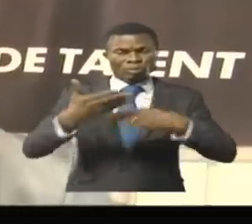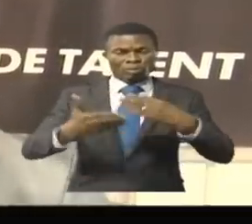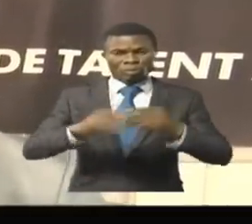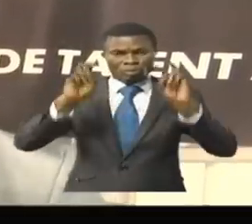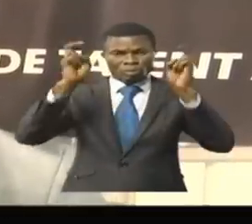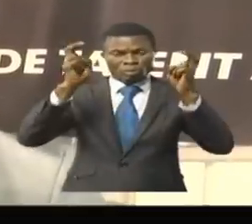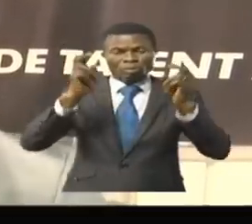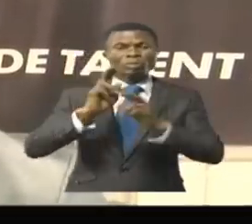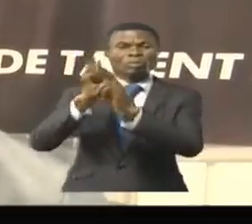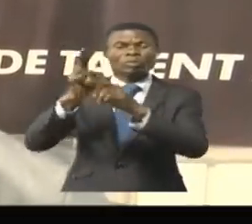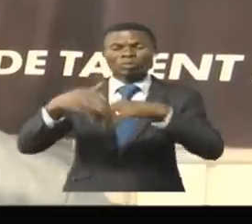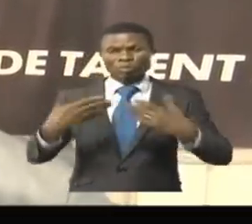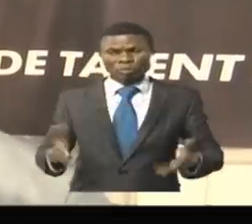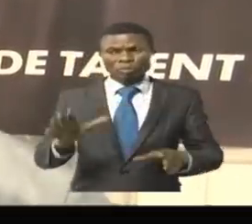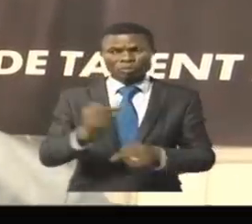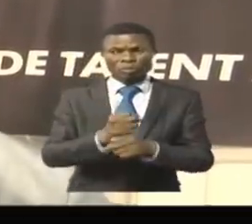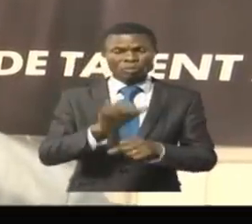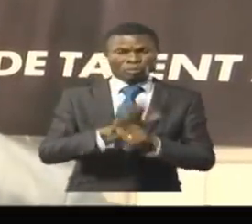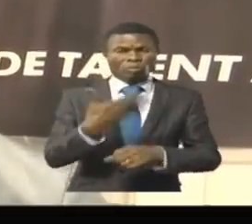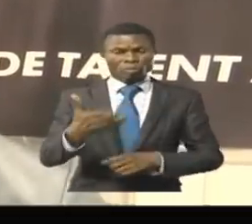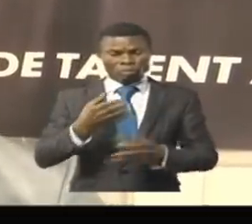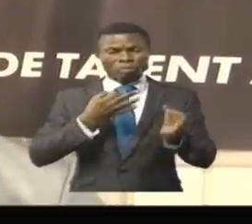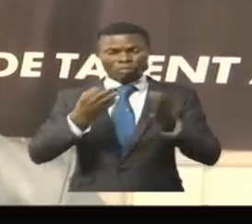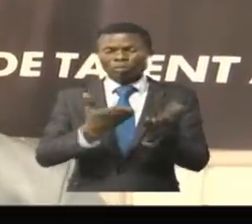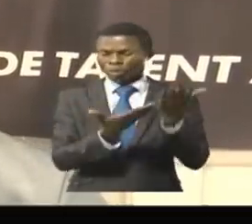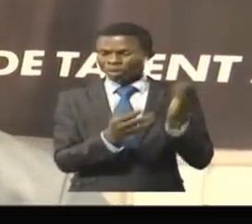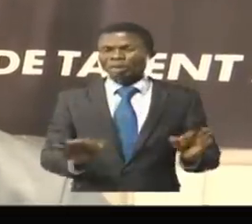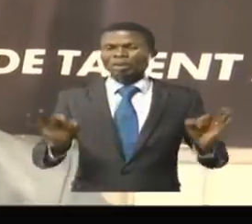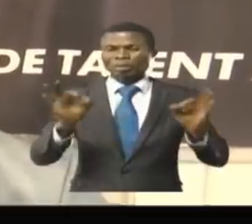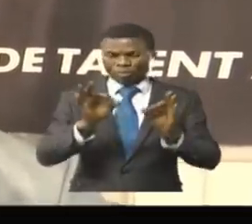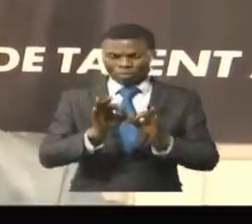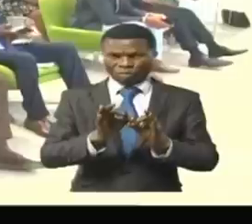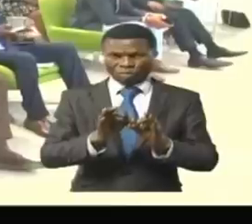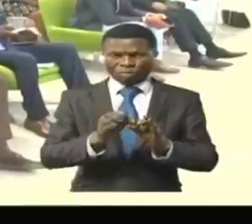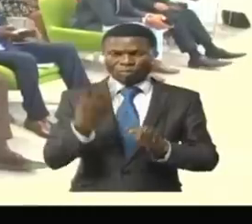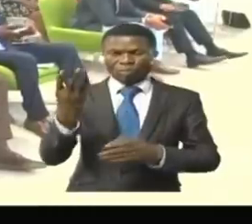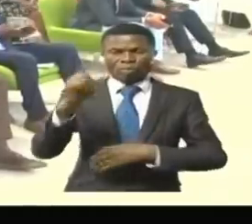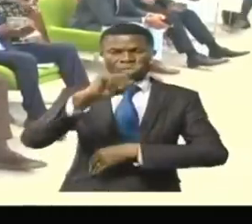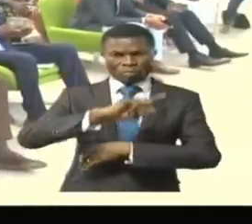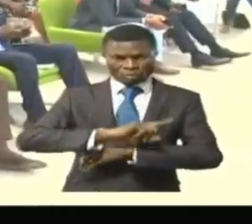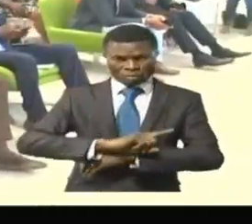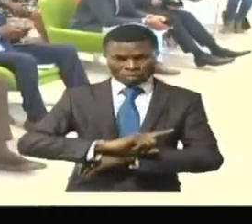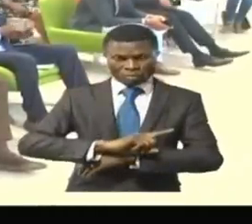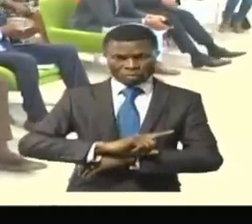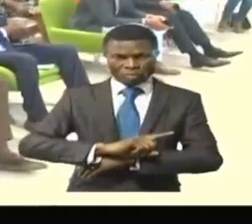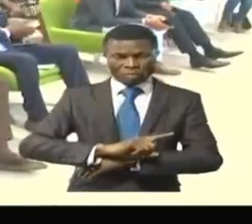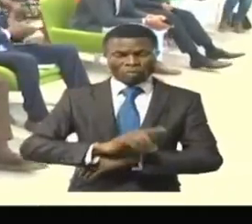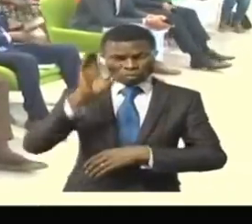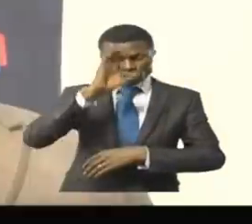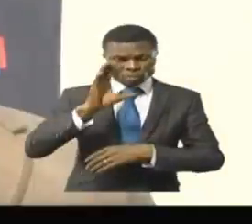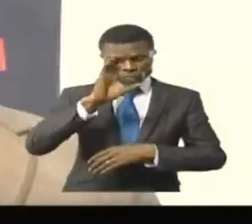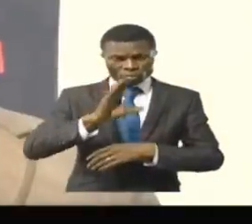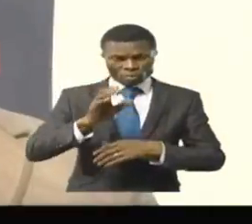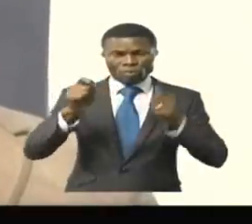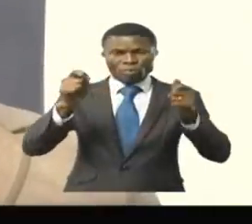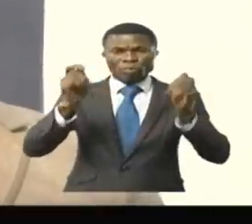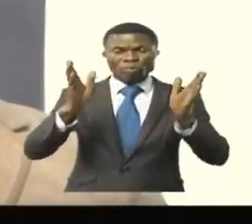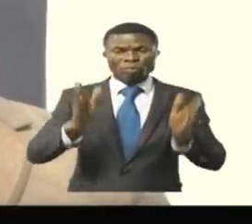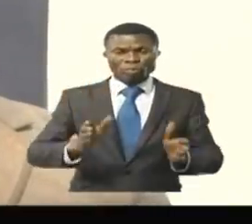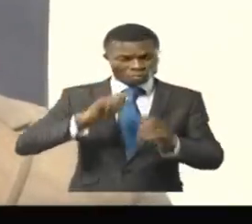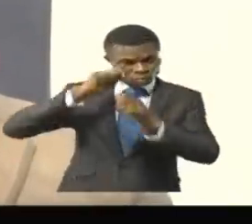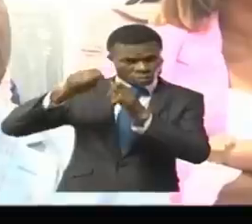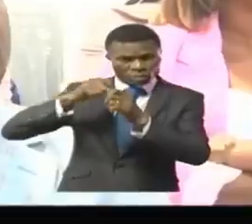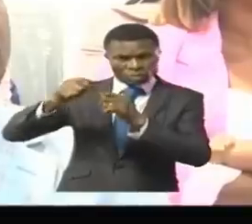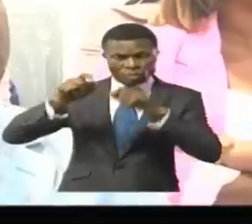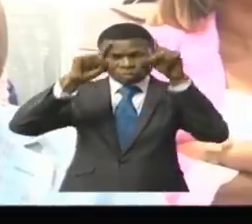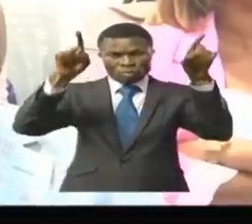de reportage. Bref, beaucoup de choses très intéressantes. Durant 4 jours, ces chevaliers de la plume, du micro, de la caméra, de la